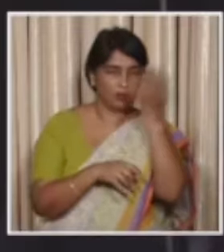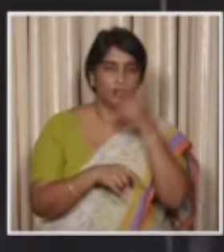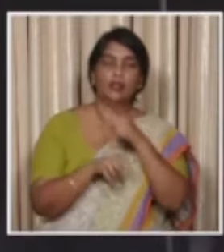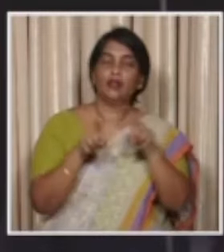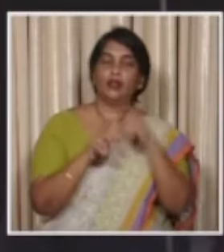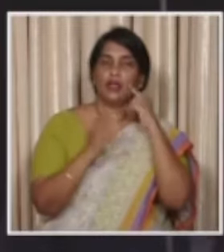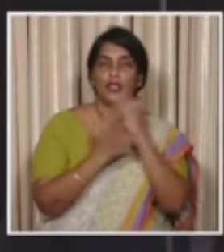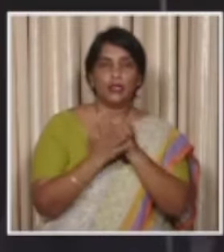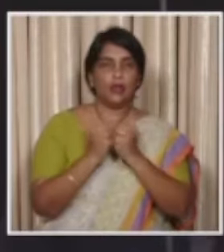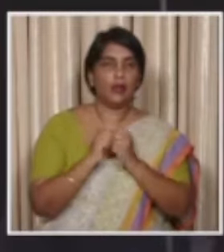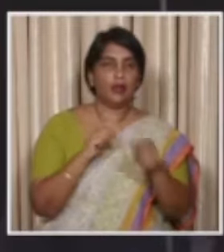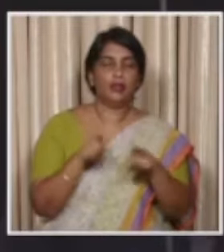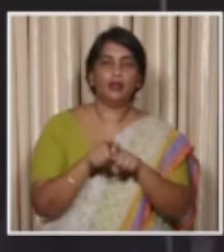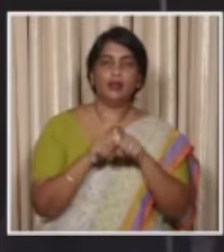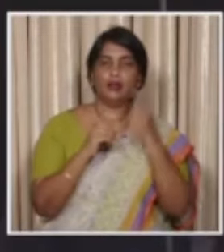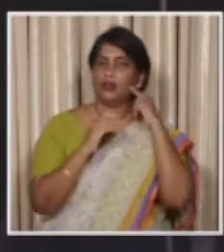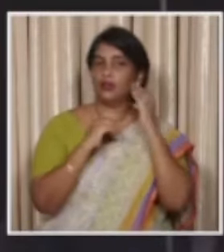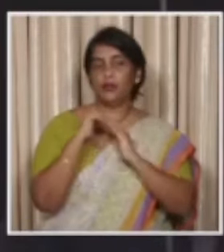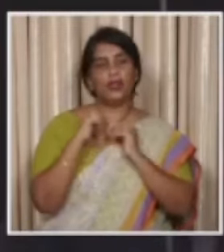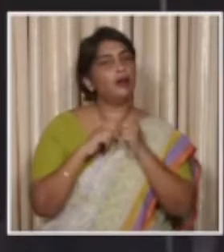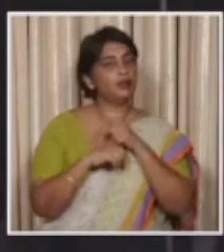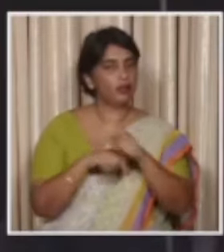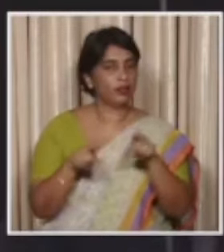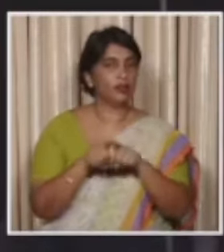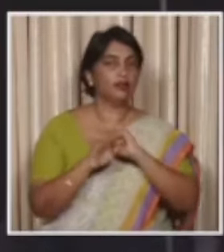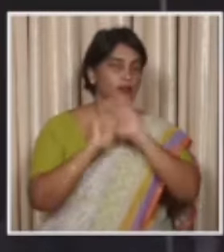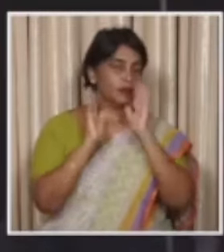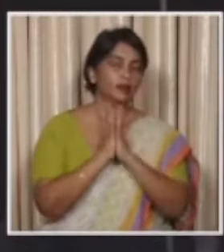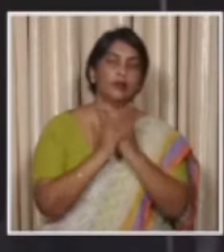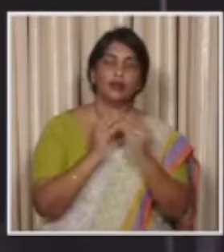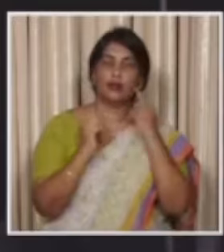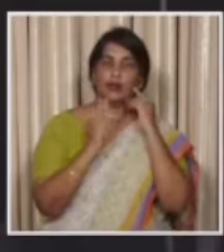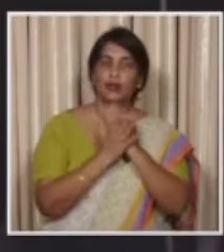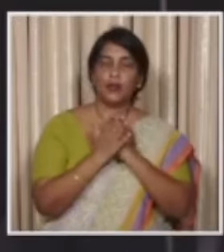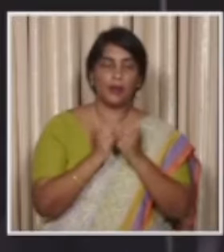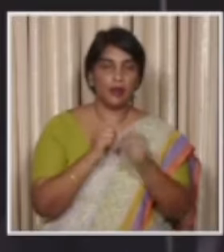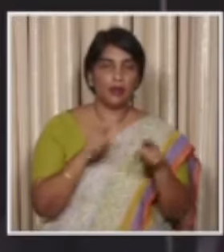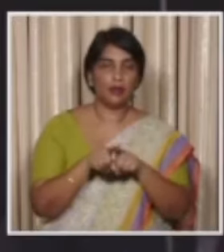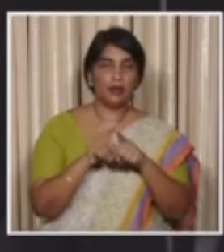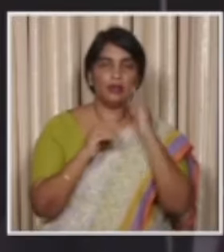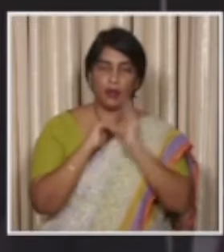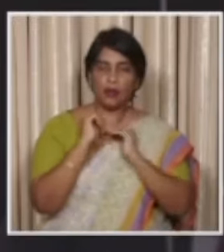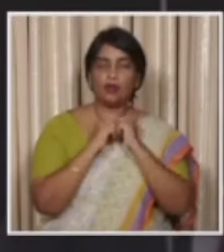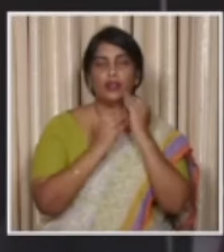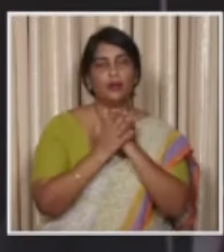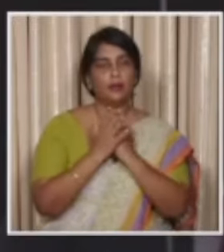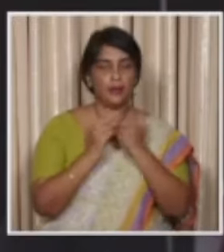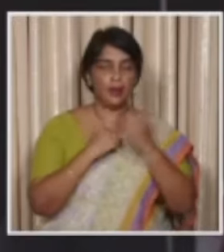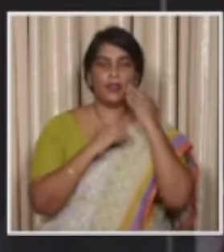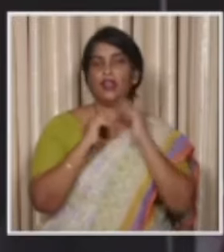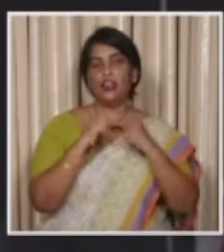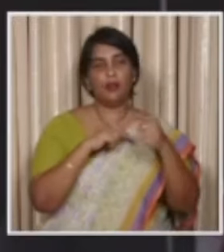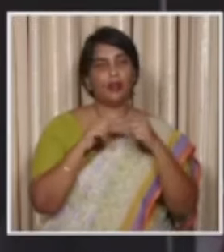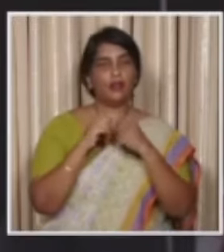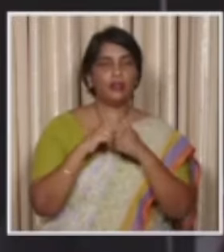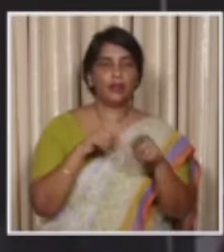නිසා මේ ගැටලුකාරී තත්වයෙන් සම්පූර්ණ විසඳුමක් ලබා දීම සඳහා මේ වැඩ කටයුතු තුන තමයි සිදු කළ යුත්තේ. එහෙම නැතුව මේක ආවම